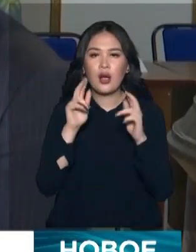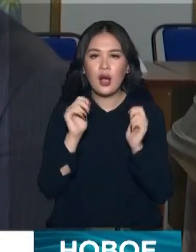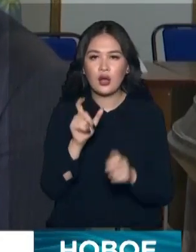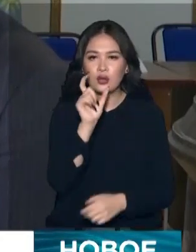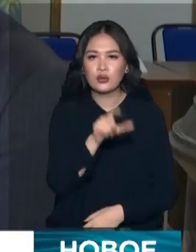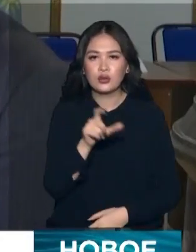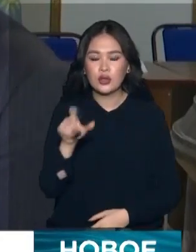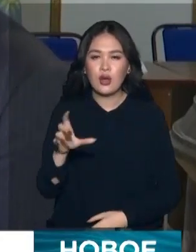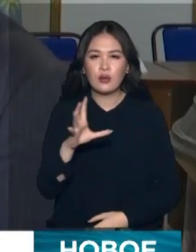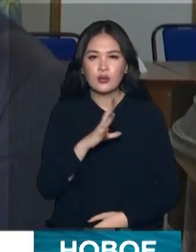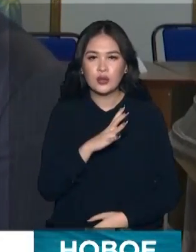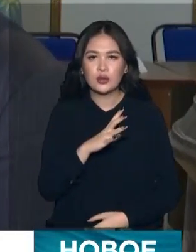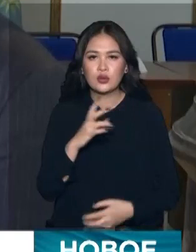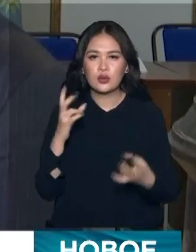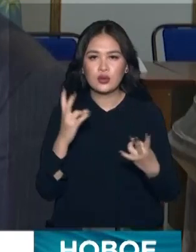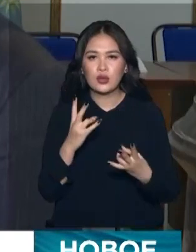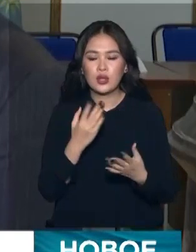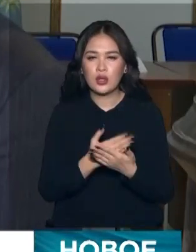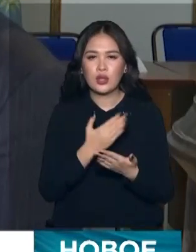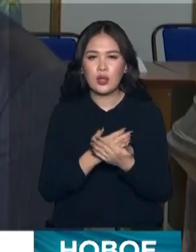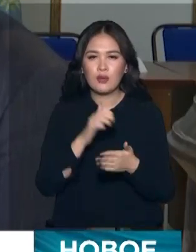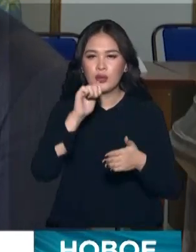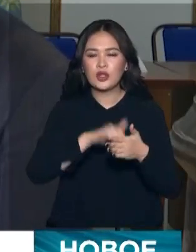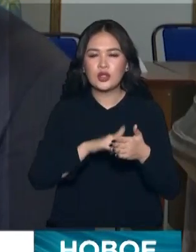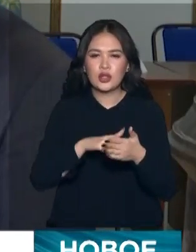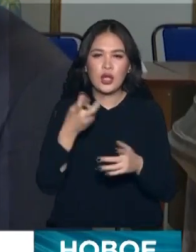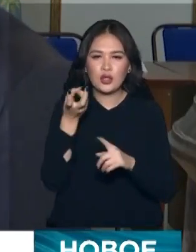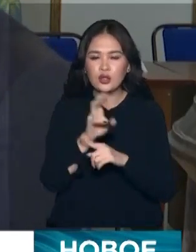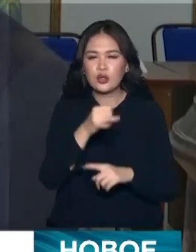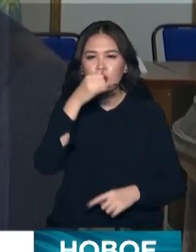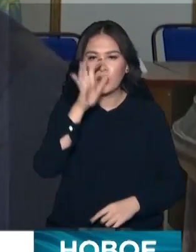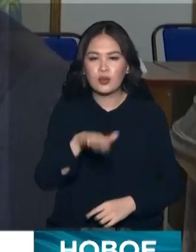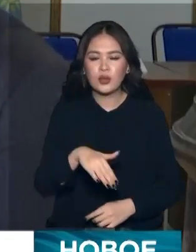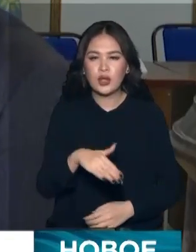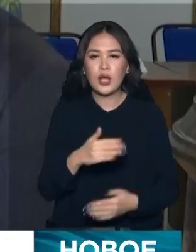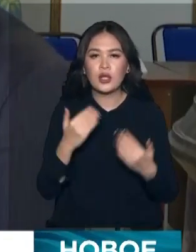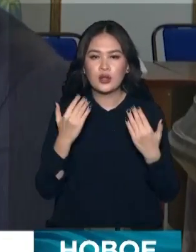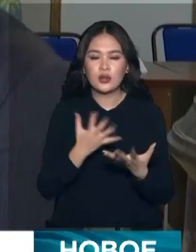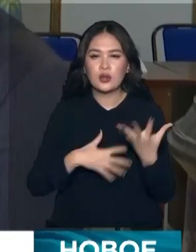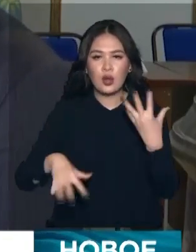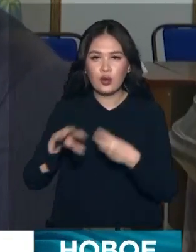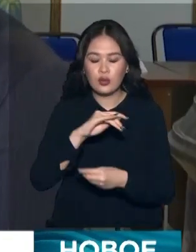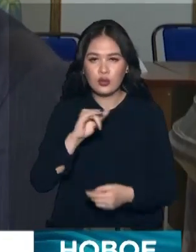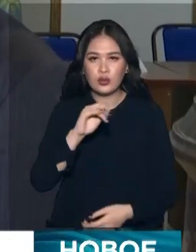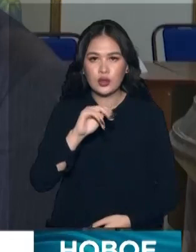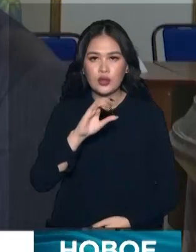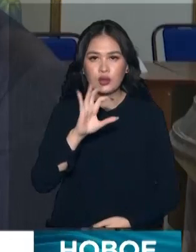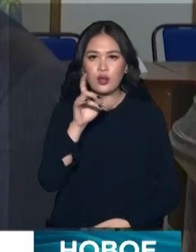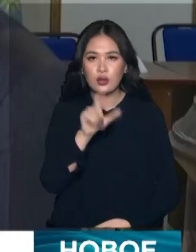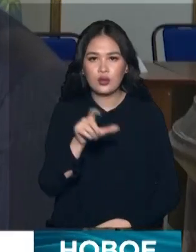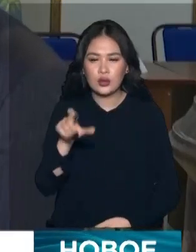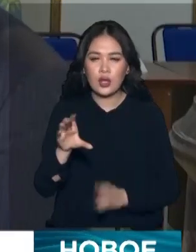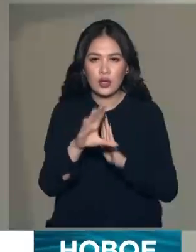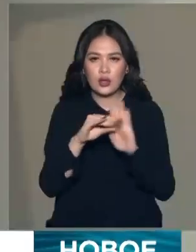людям, избирателям, которые по тем или иным причинам не могут прийти на выборы? Да, действительно, у нас все участки города будут голосовать, где